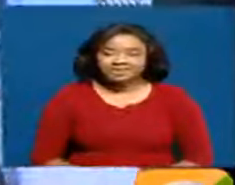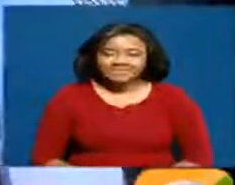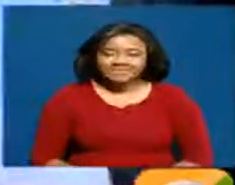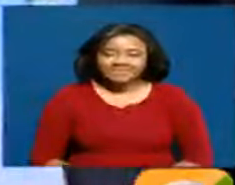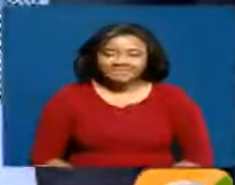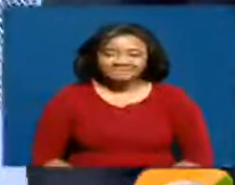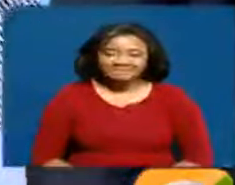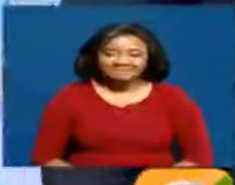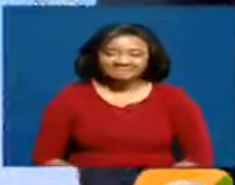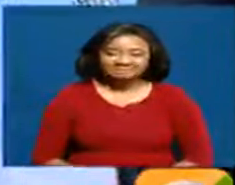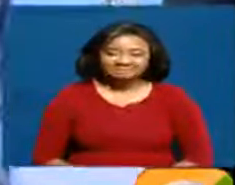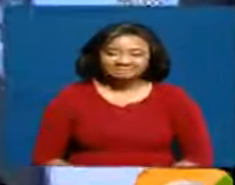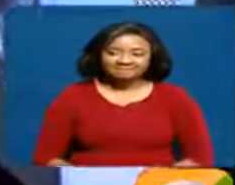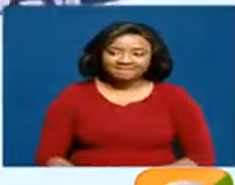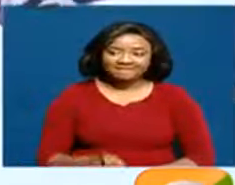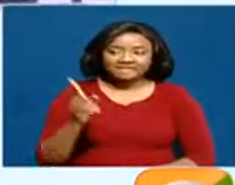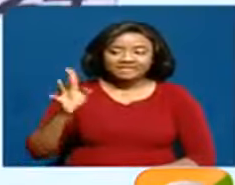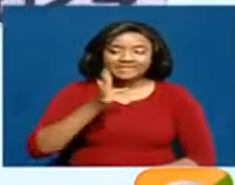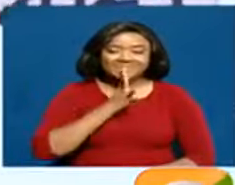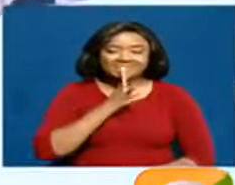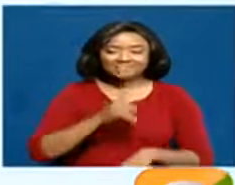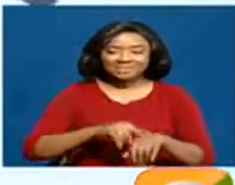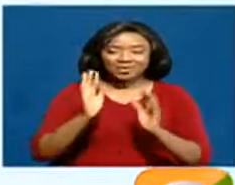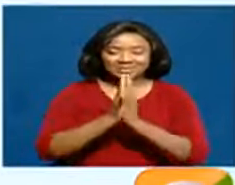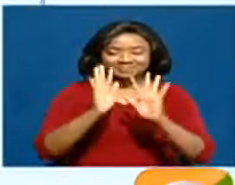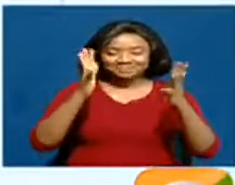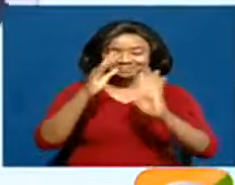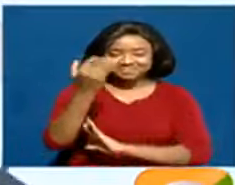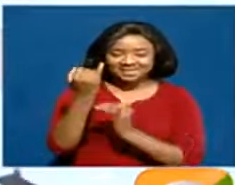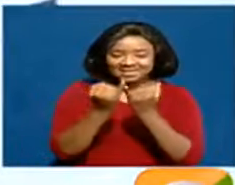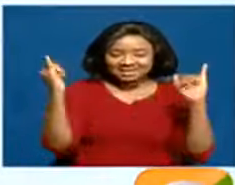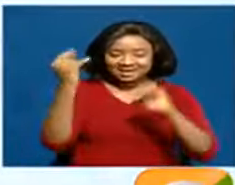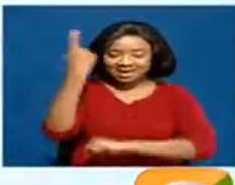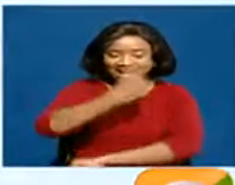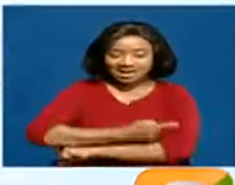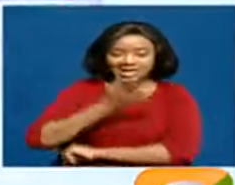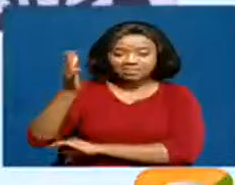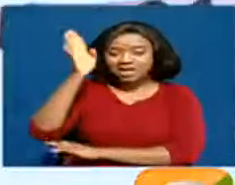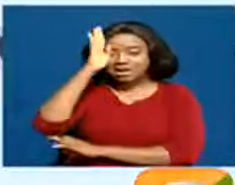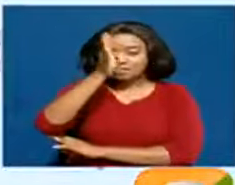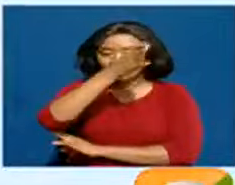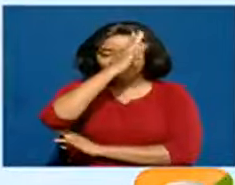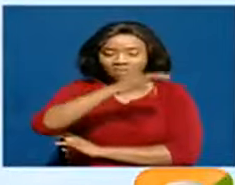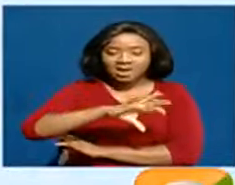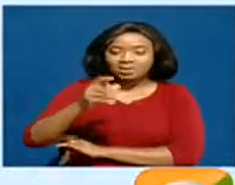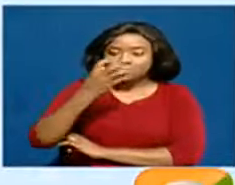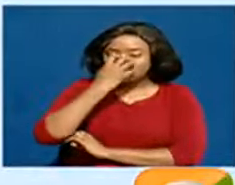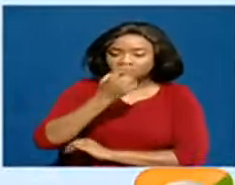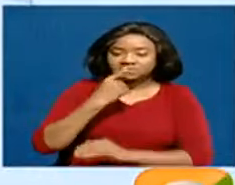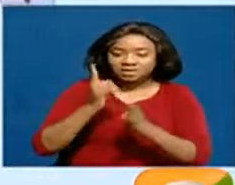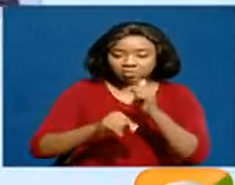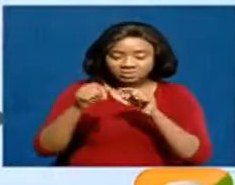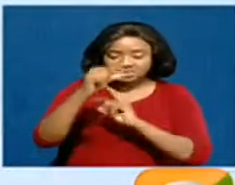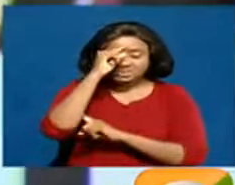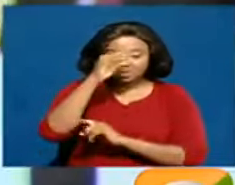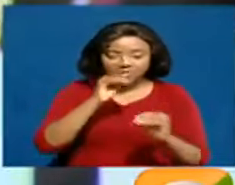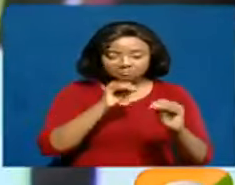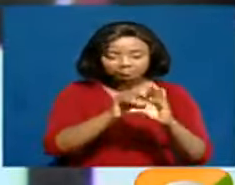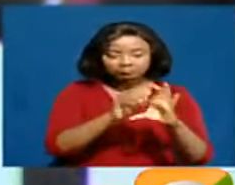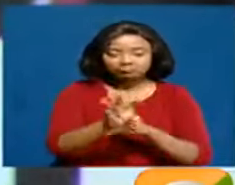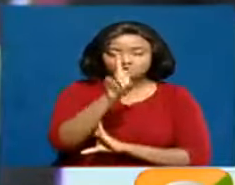Akizungumza katika maadhimisho ya sherehe za Madaraka Day kaunti ya Bungoma, Rais Ruto alisema kuwa serikali itawekeza kima cha shilingi